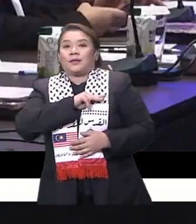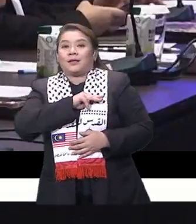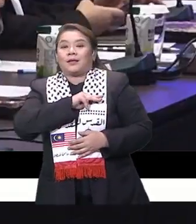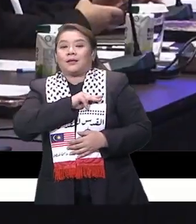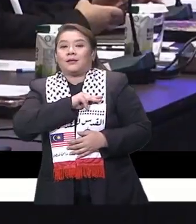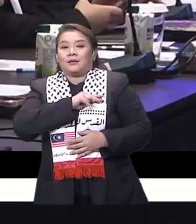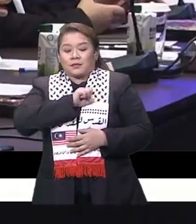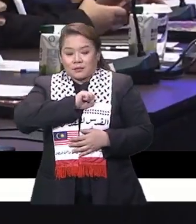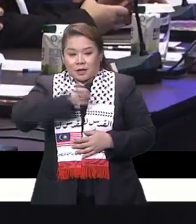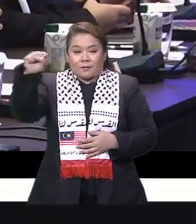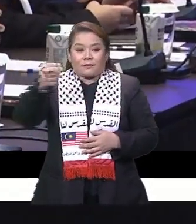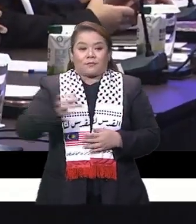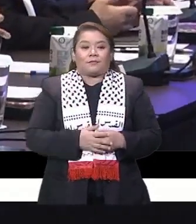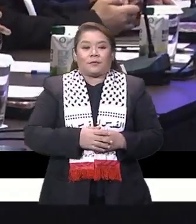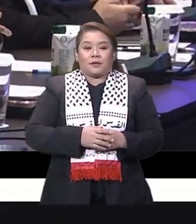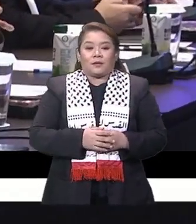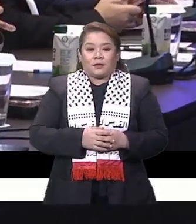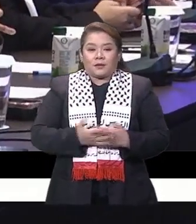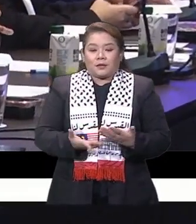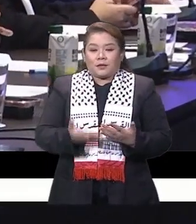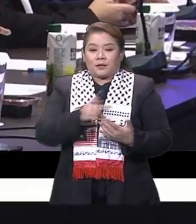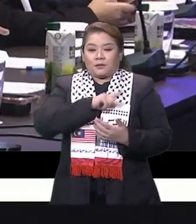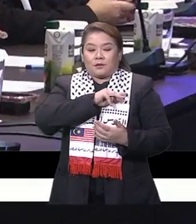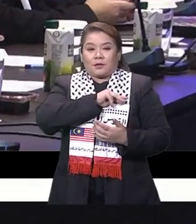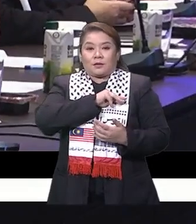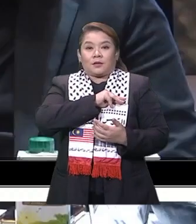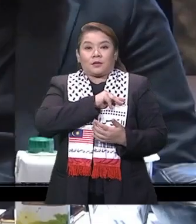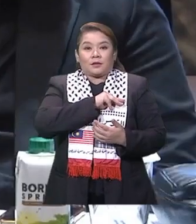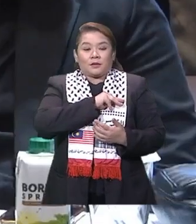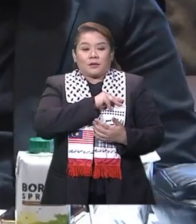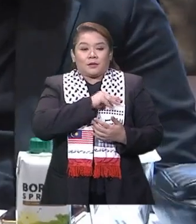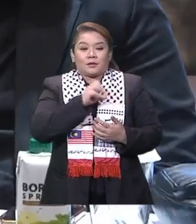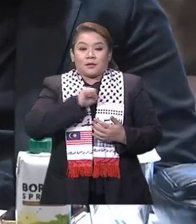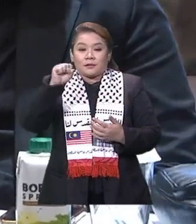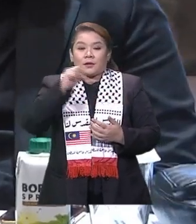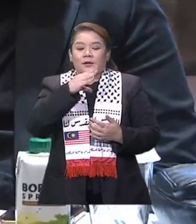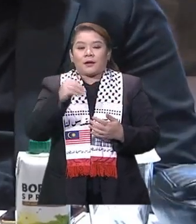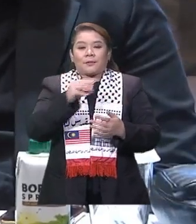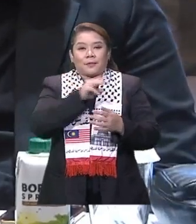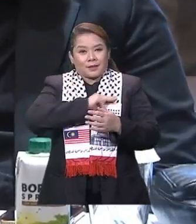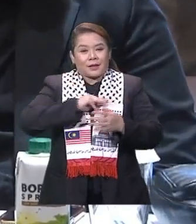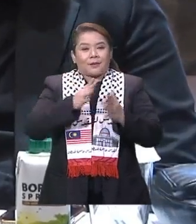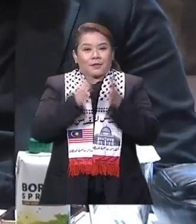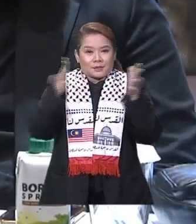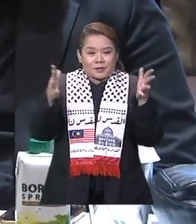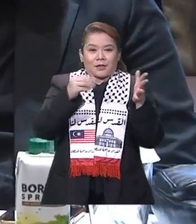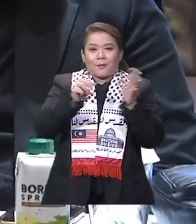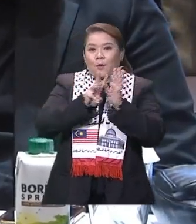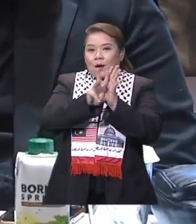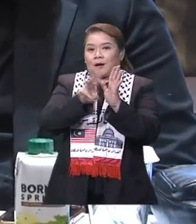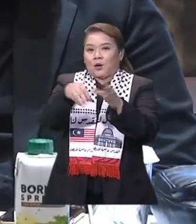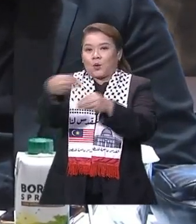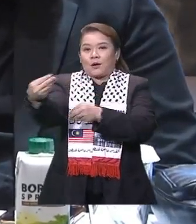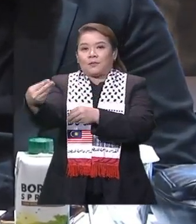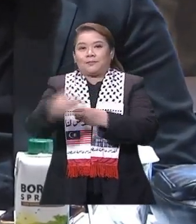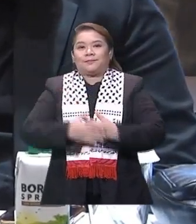Haji Jinor, Premier Sarawak Tan Sri Abang Johari Tun Oping, serta menteri-menteri besar dan perwakilan asing.